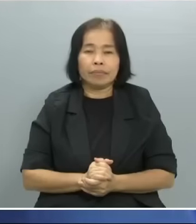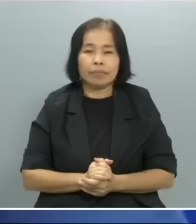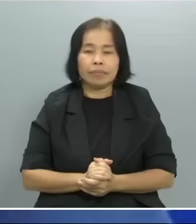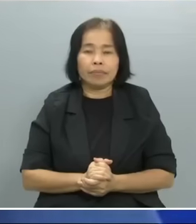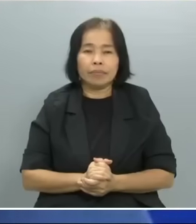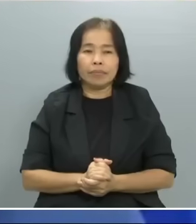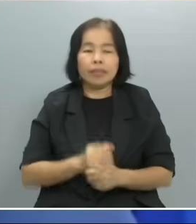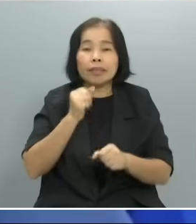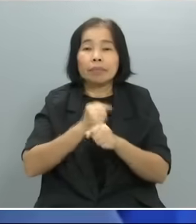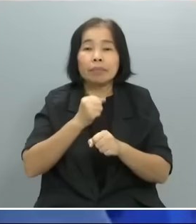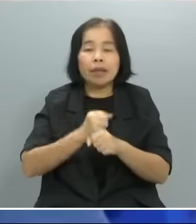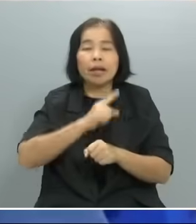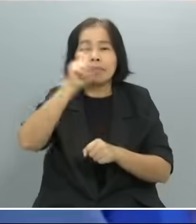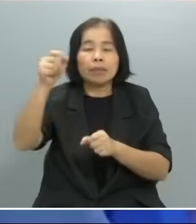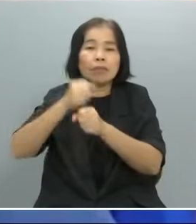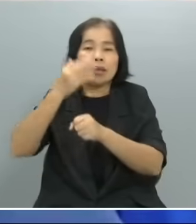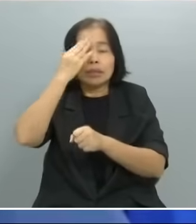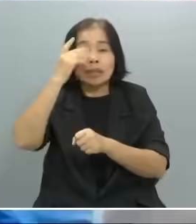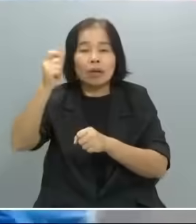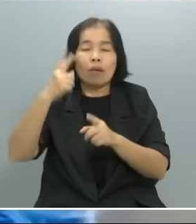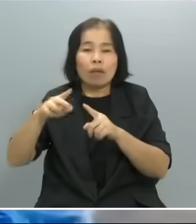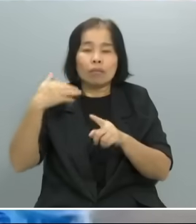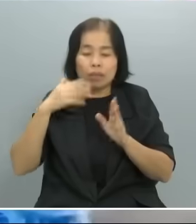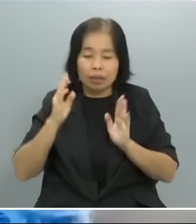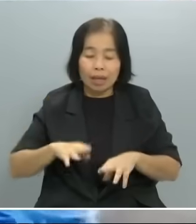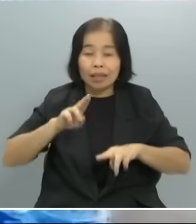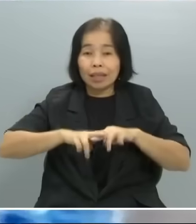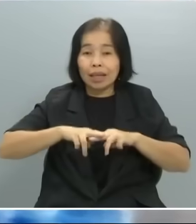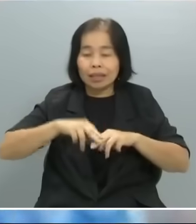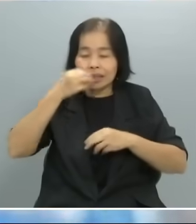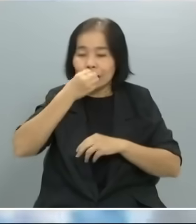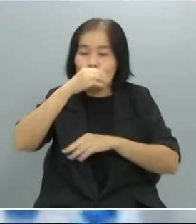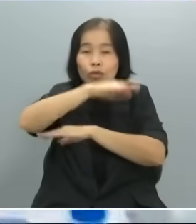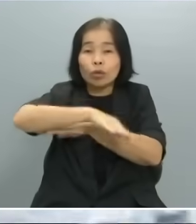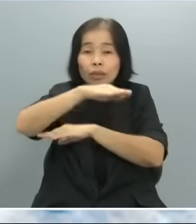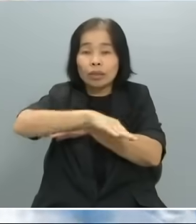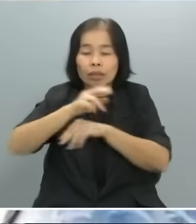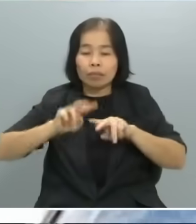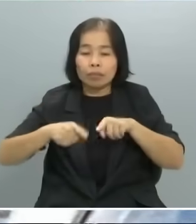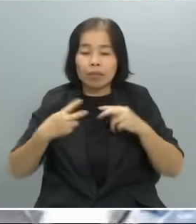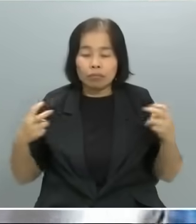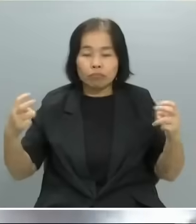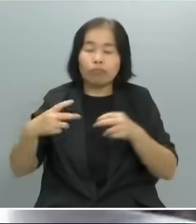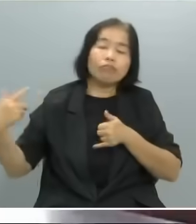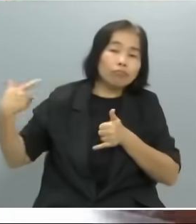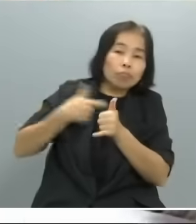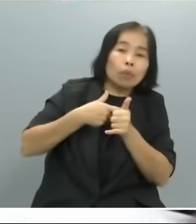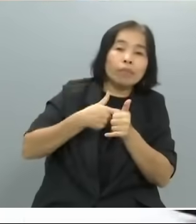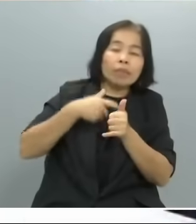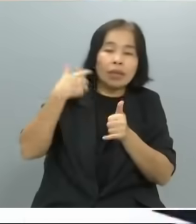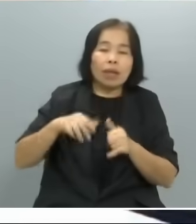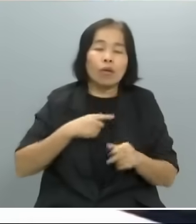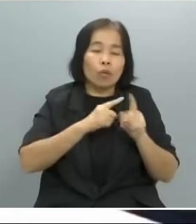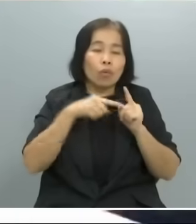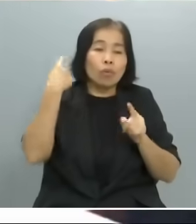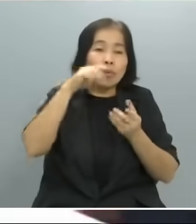ไปทำงานที่อิสราเอลแล้วถูกยิงขณะที่นั่งรับประทานอาหารมื้อเย็นกับเพื่อนร่วมงานทีมข่าวได้พูดคุยกับภรรยา